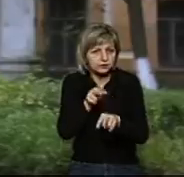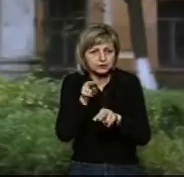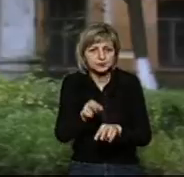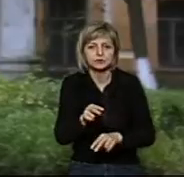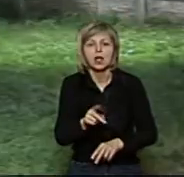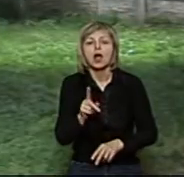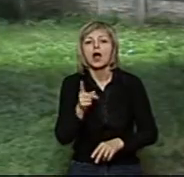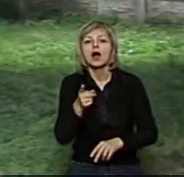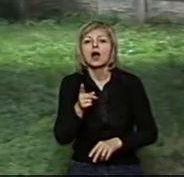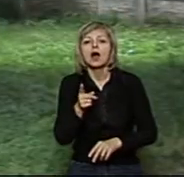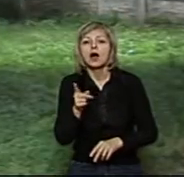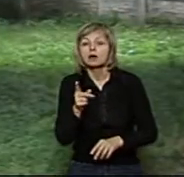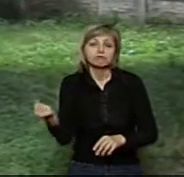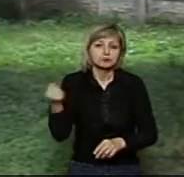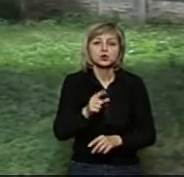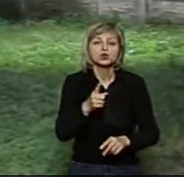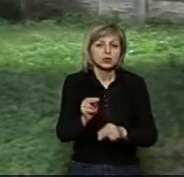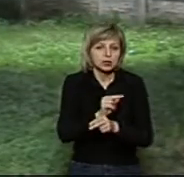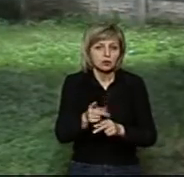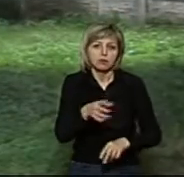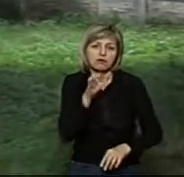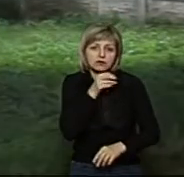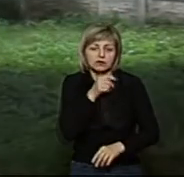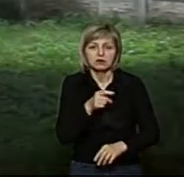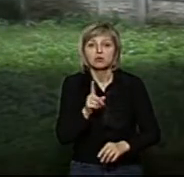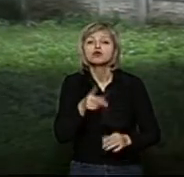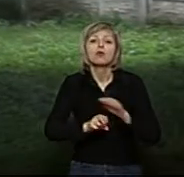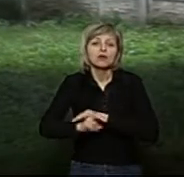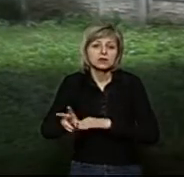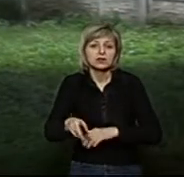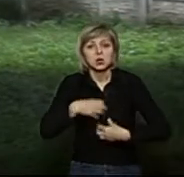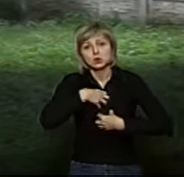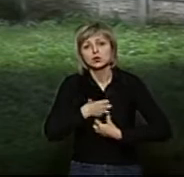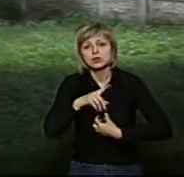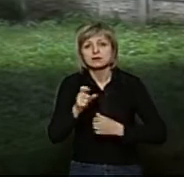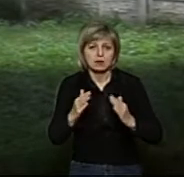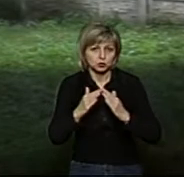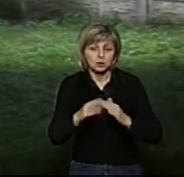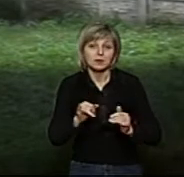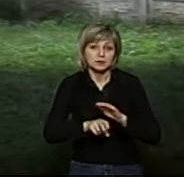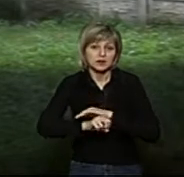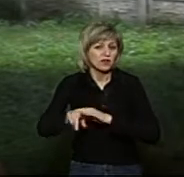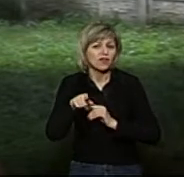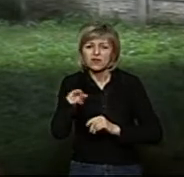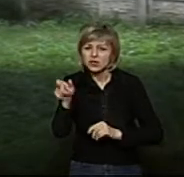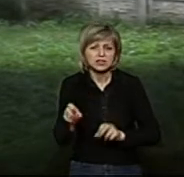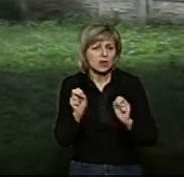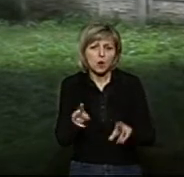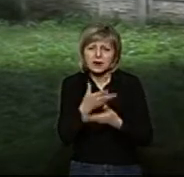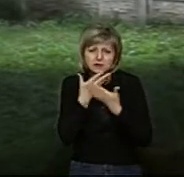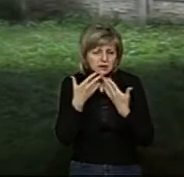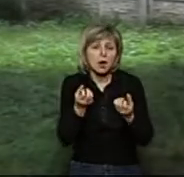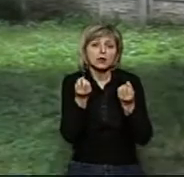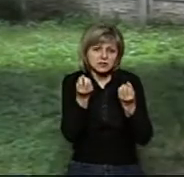крадіжку. Чому втік, каже, не знає. Така туга пішла додому. І побіг додому. Він не є опасний, він